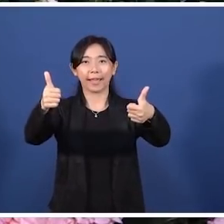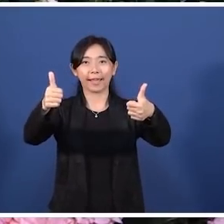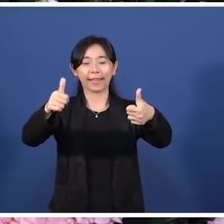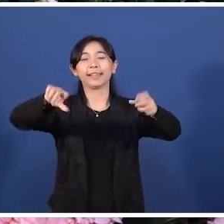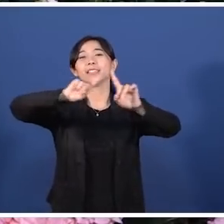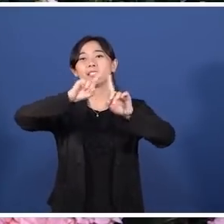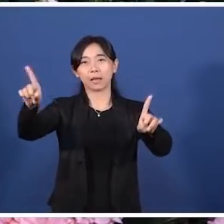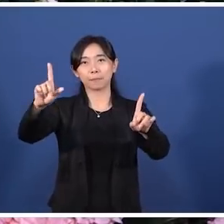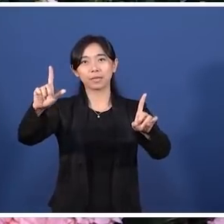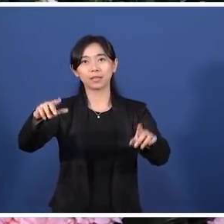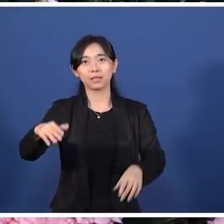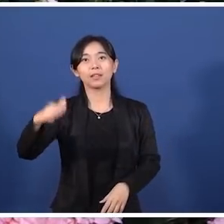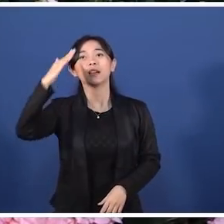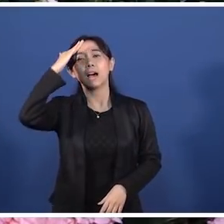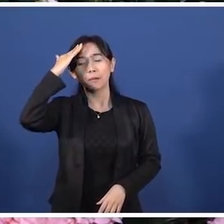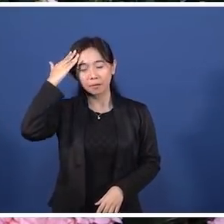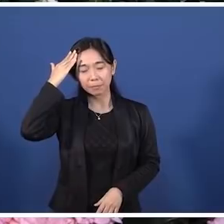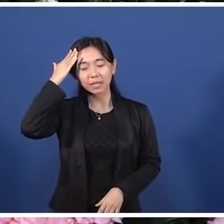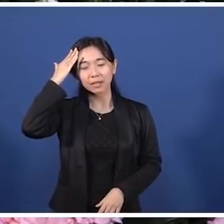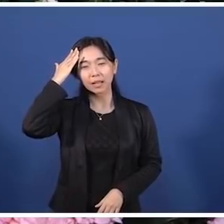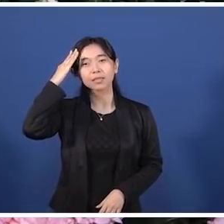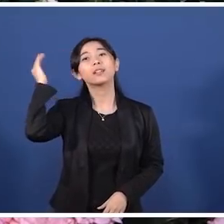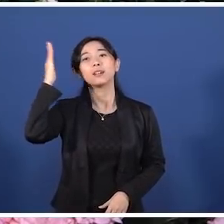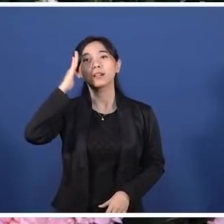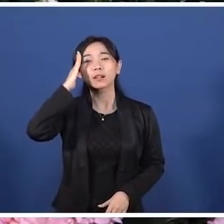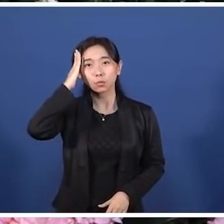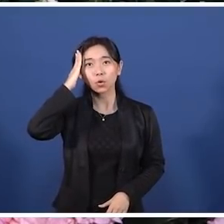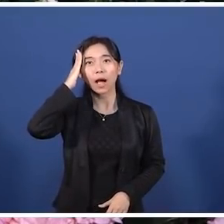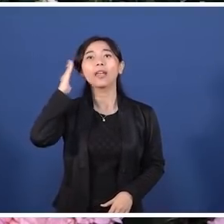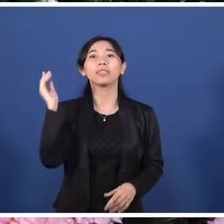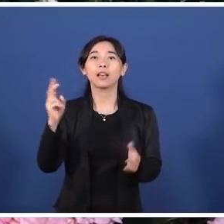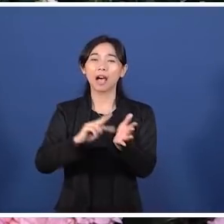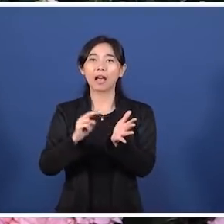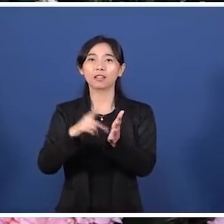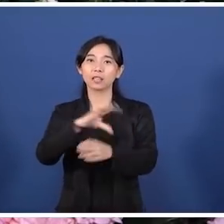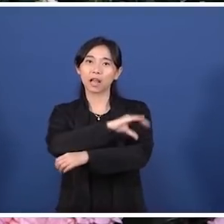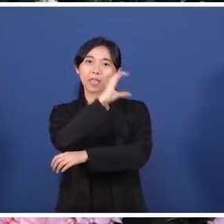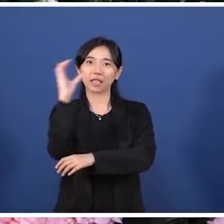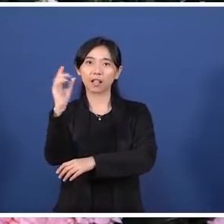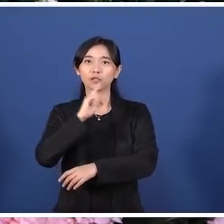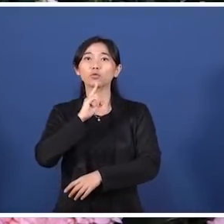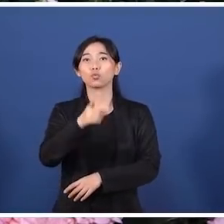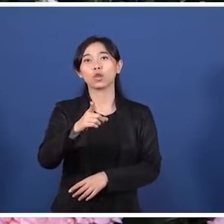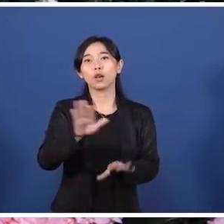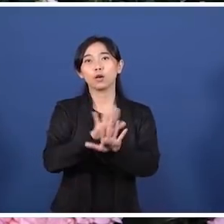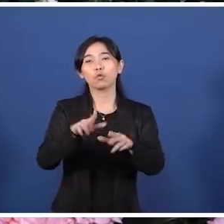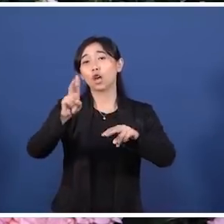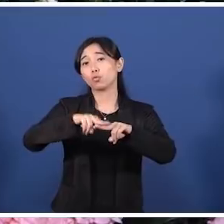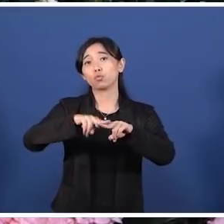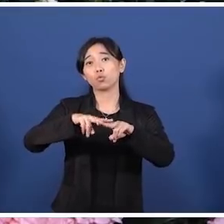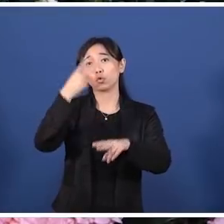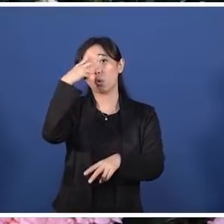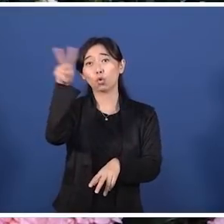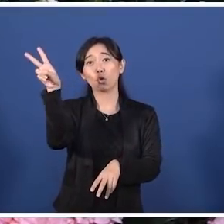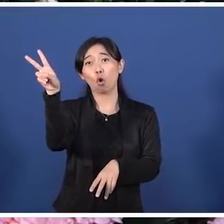menghayati bahwa kita memang bukan sekedar diminta merayakan Natal. Bukan sekedar duduk untuk nonton